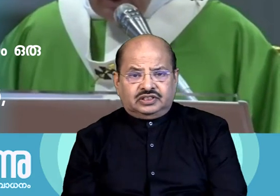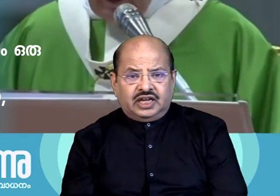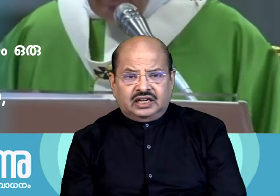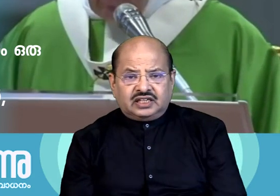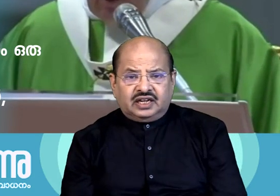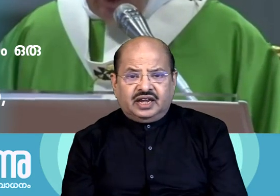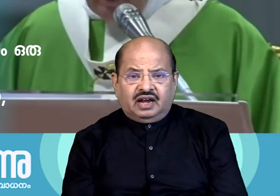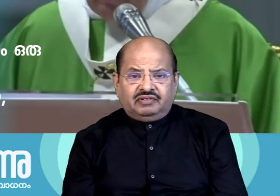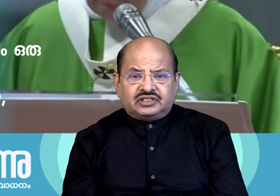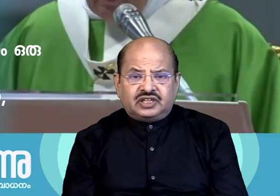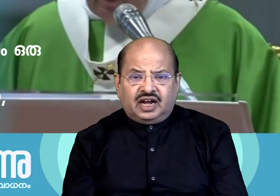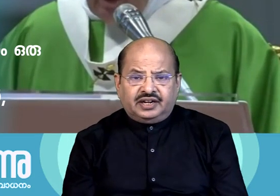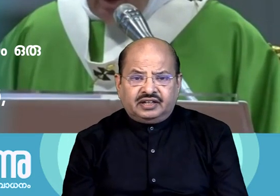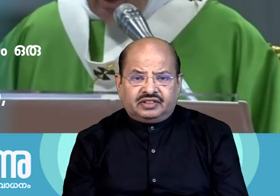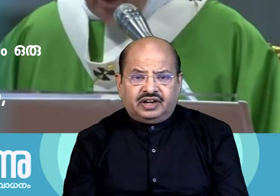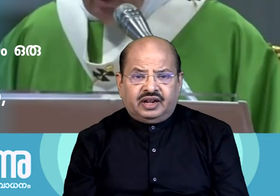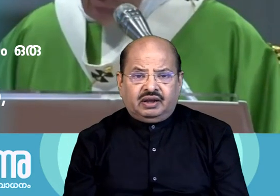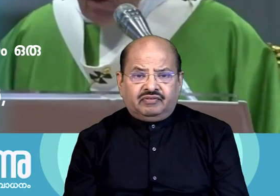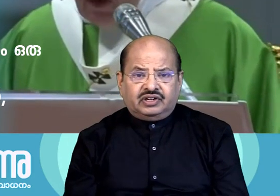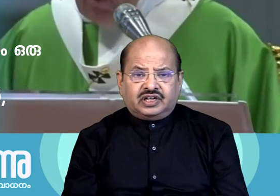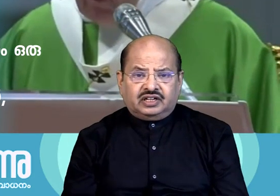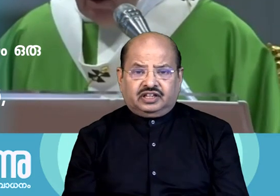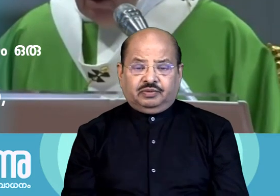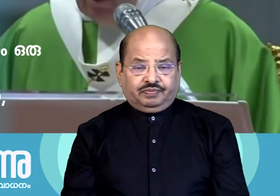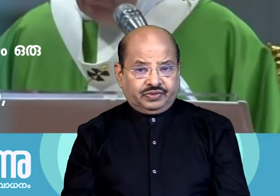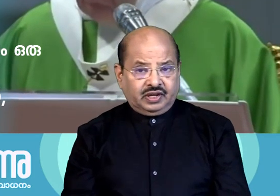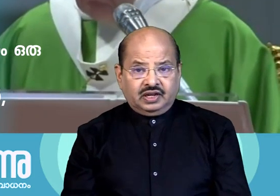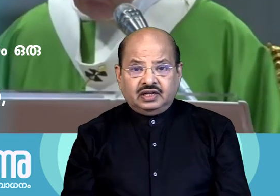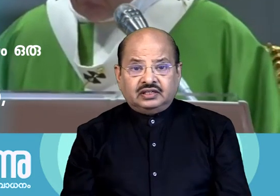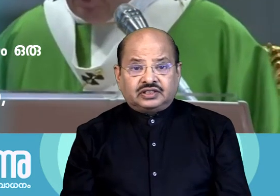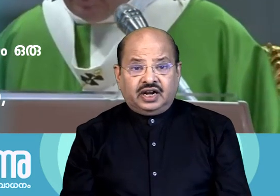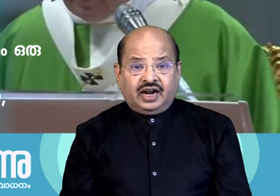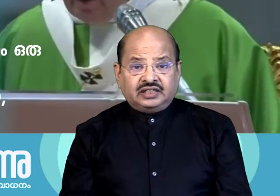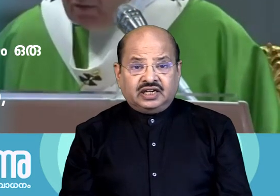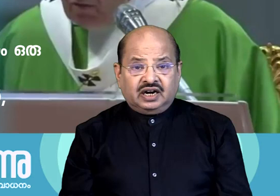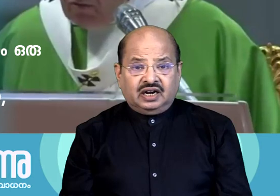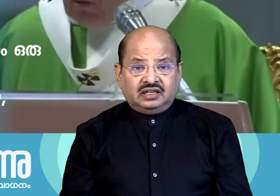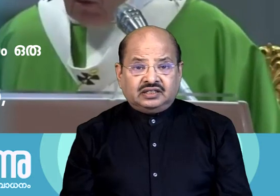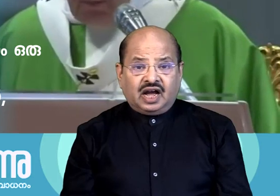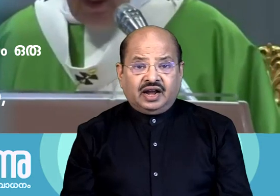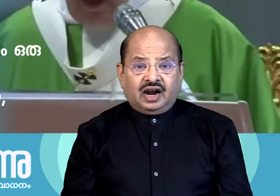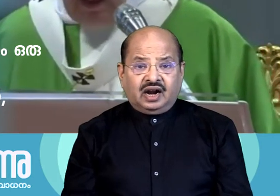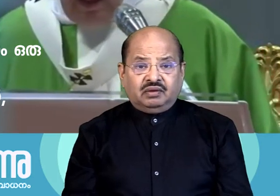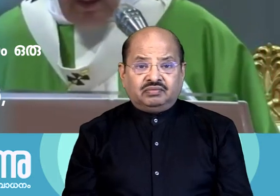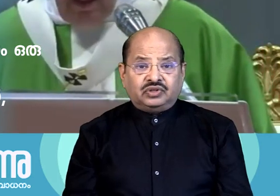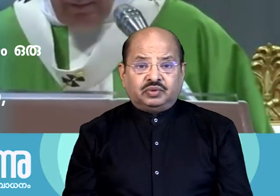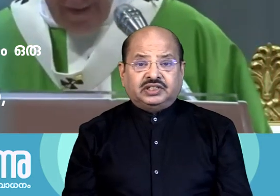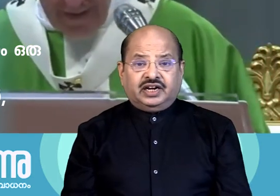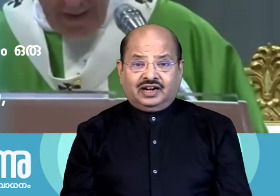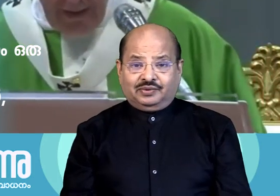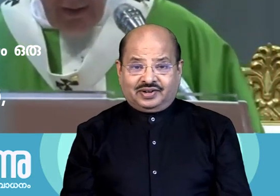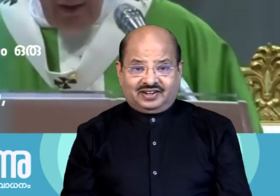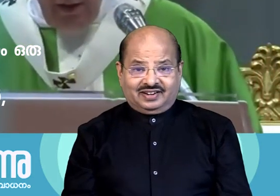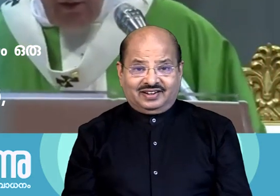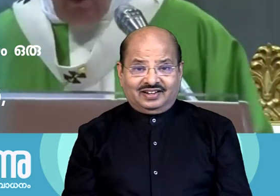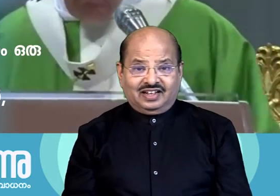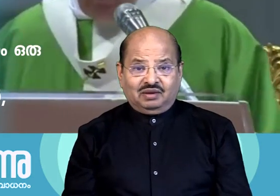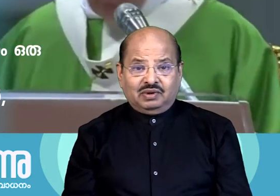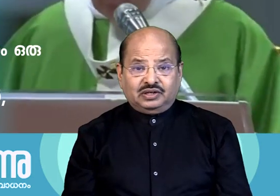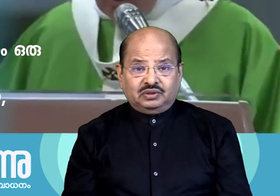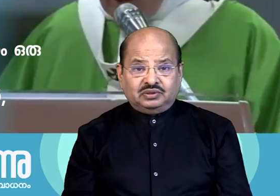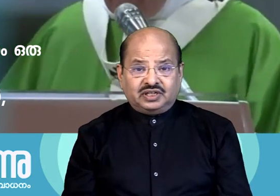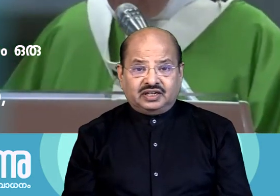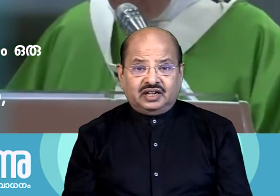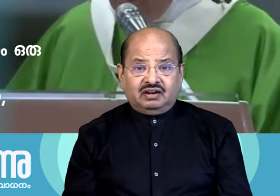69. ജനസംഖ്യാ വിജ്ഞാനീയത്തിൻ്റെ വീക്ഷണത്തിലും ചില രാജ്യങ്ങളിൽ ധാരാളം യുവജനങ്ങളുണ്ട്,